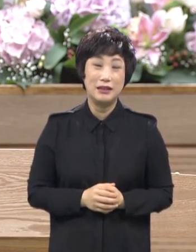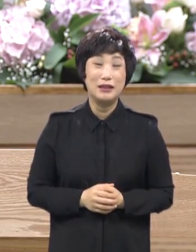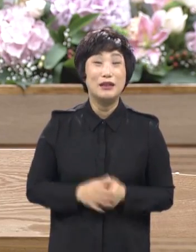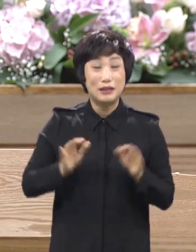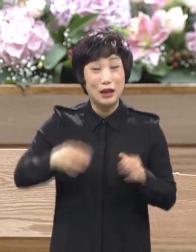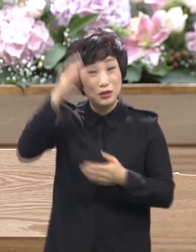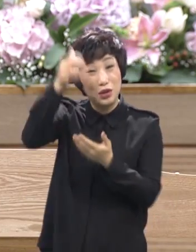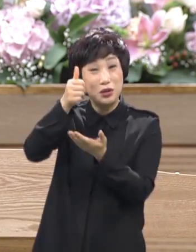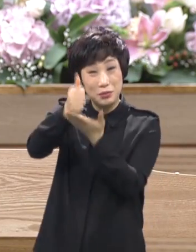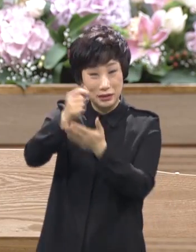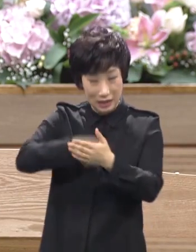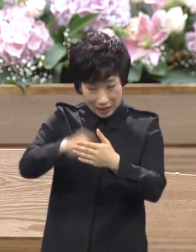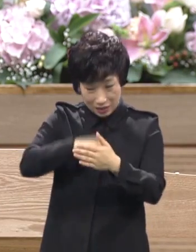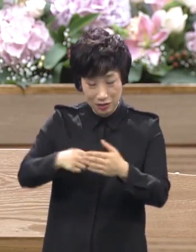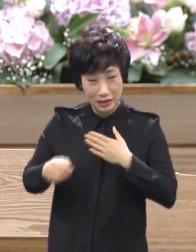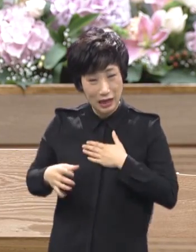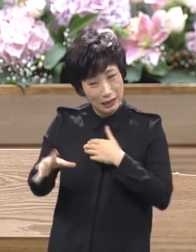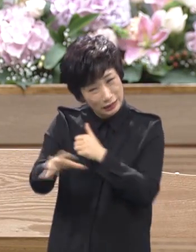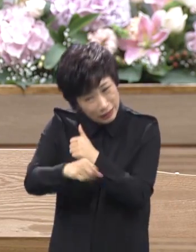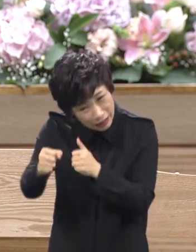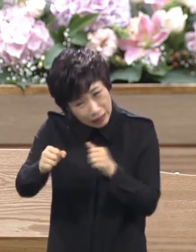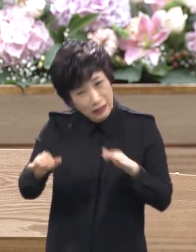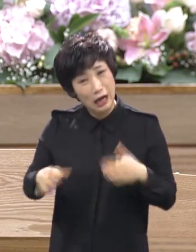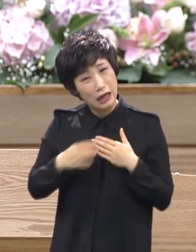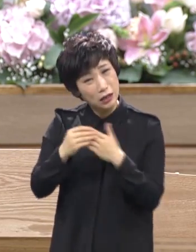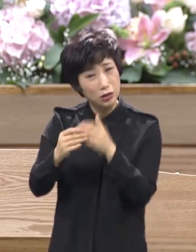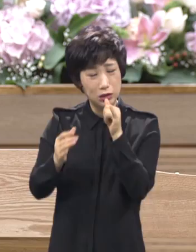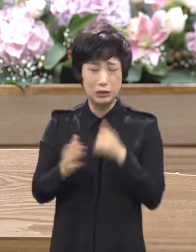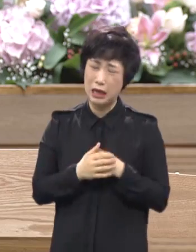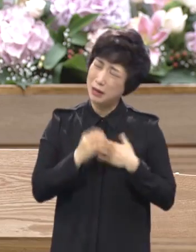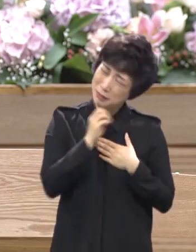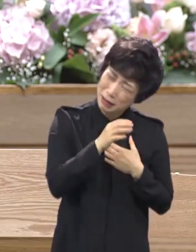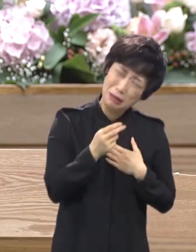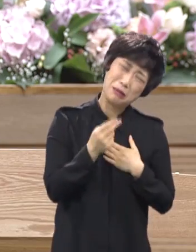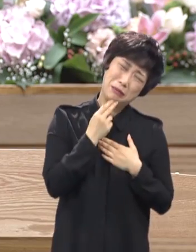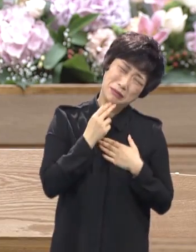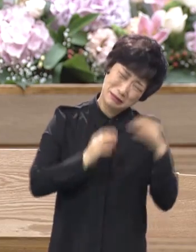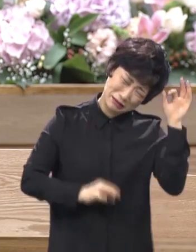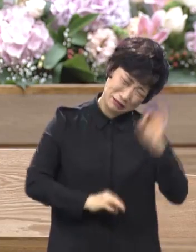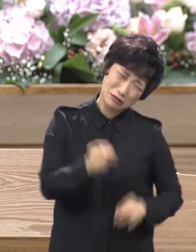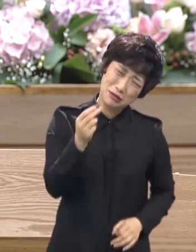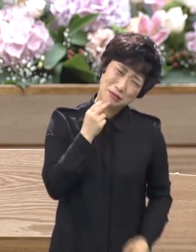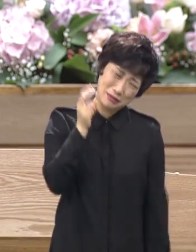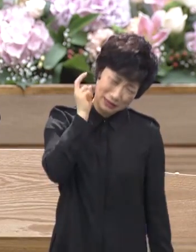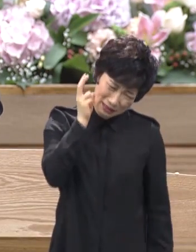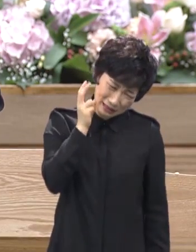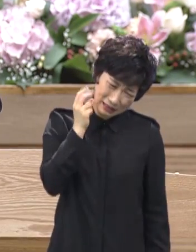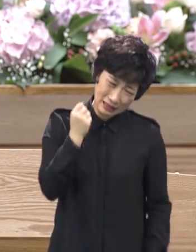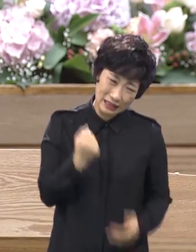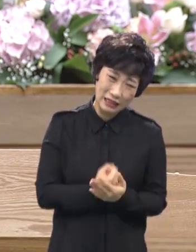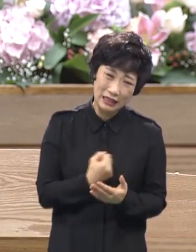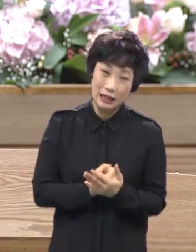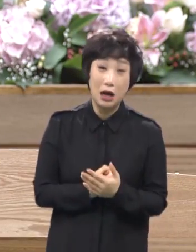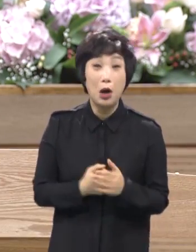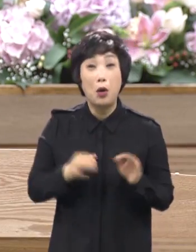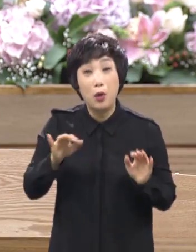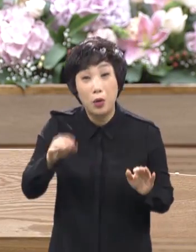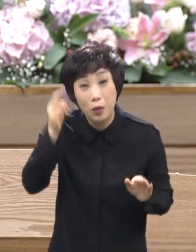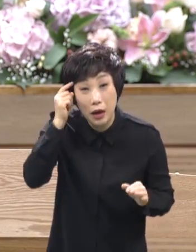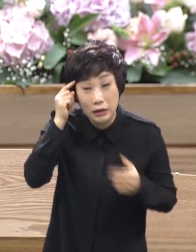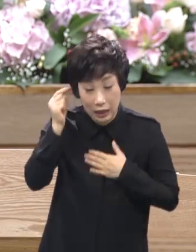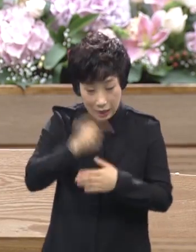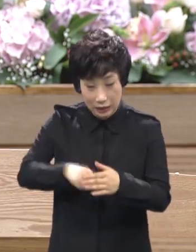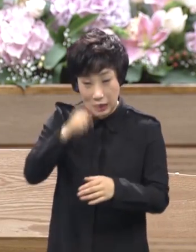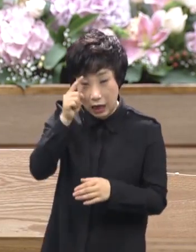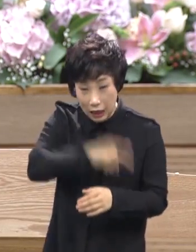성령이 내 안에서 나를 장악했더라면 이런 말은 안 할 텐데. 이게 내 속에 악한 것이